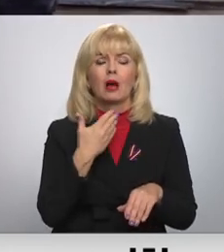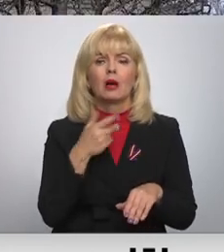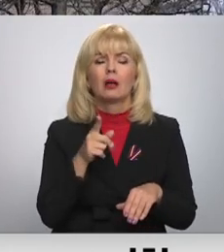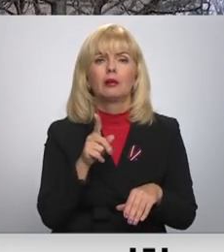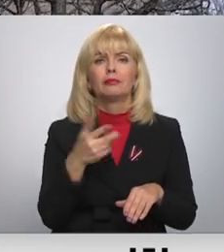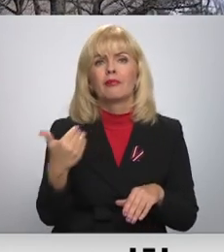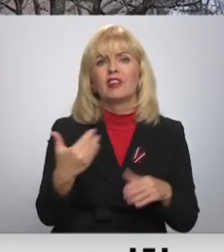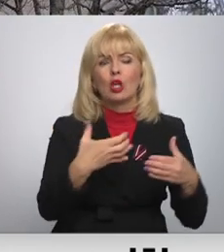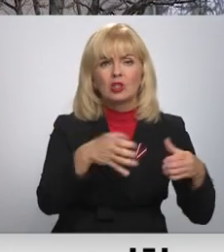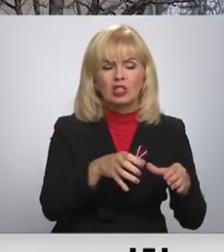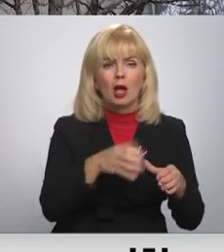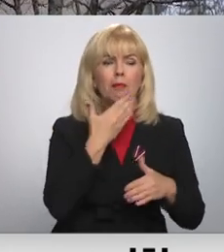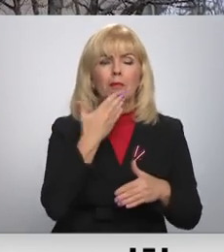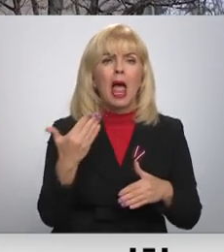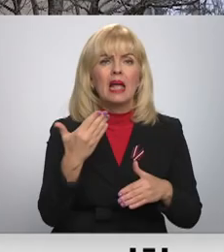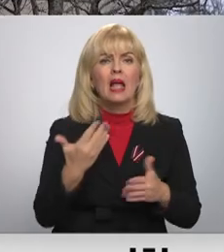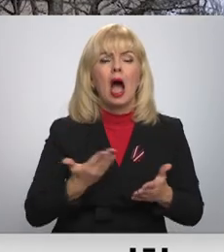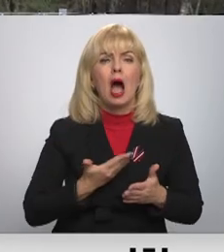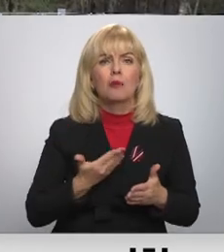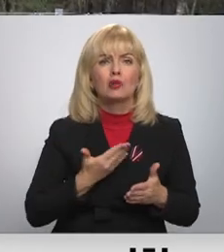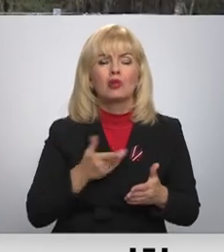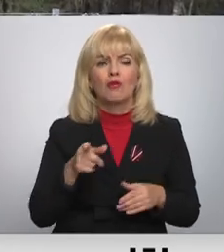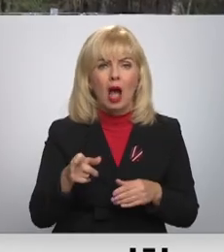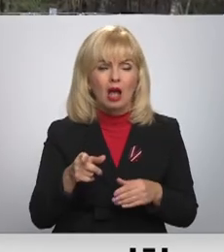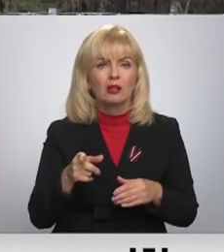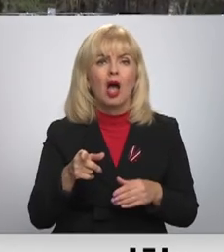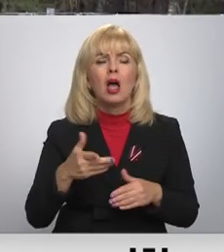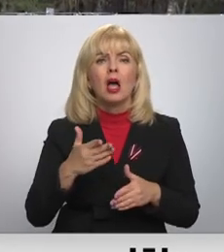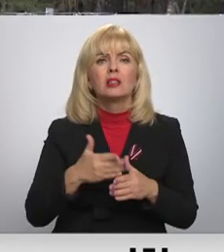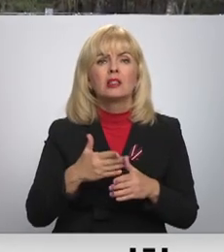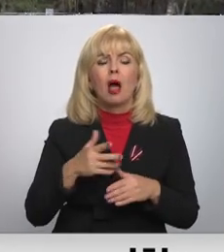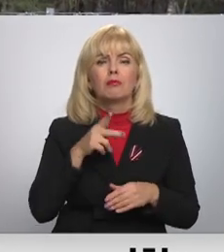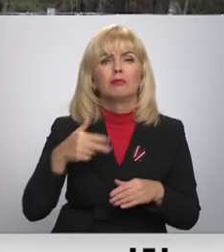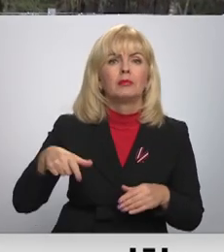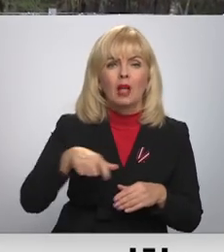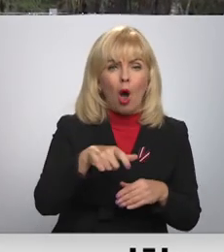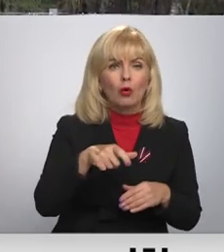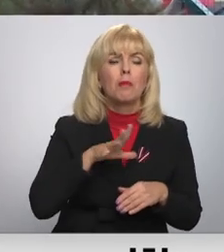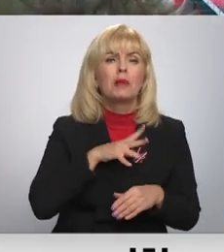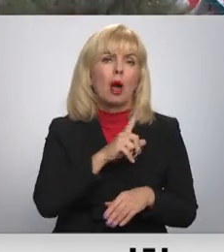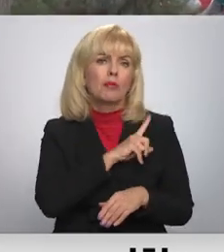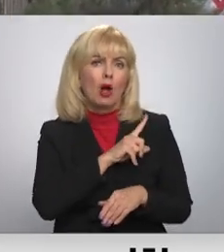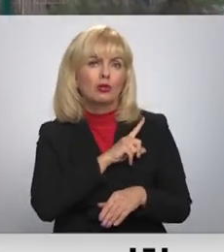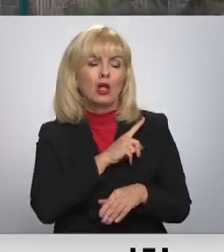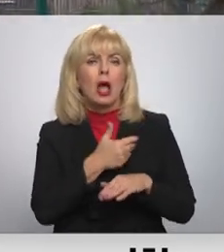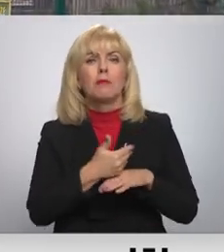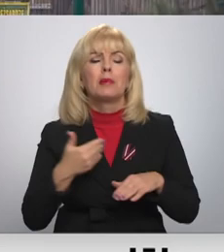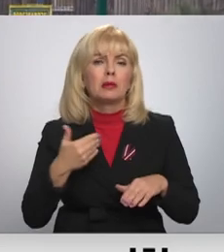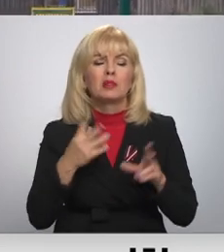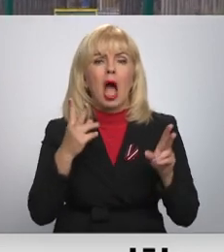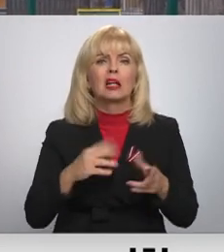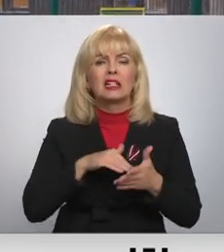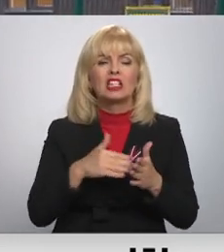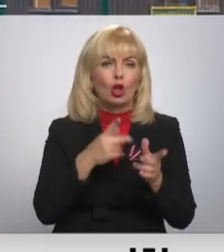apdzīvotā vieta starp Daugavu un robežu, patrulējusi regulāri. Arī pirms ārkārtējās situācijas izsludināšanas. Arī